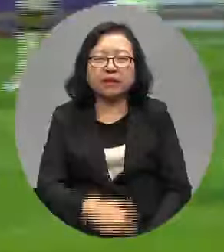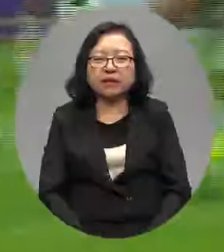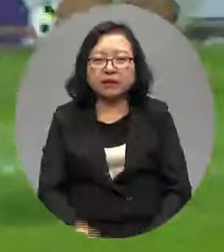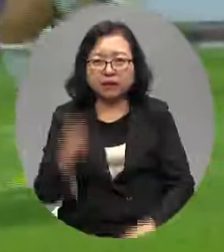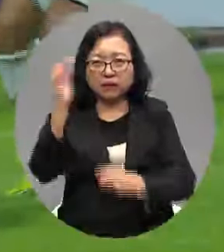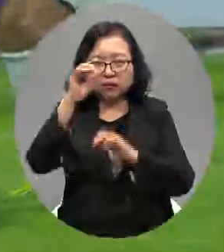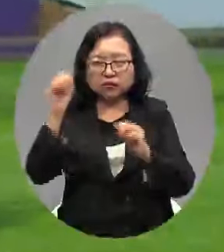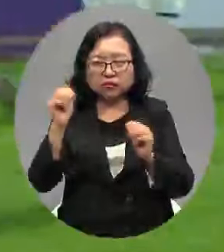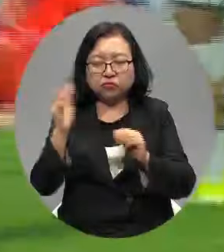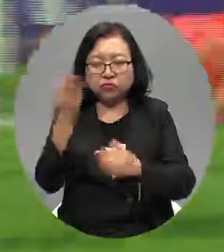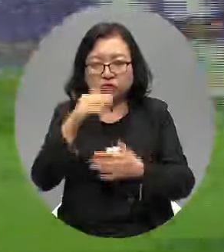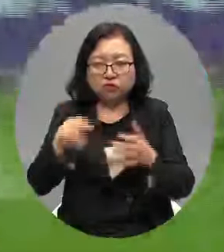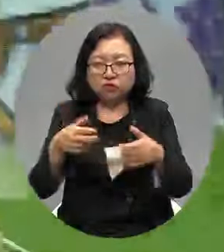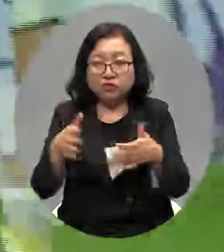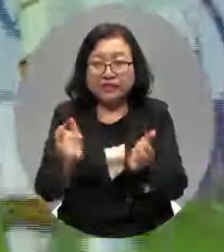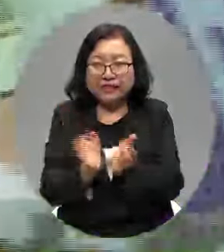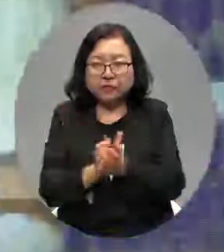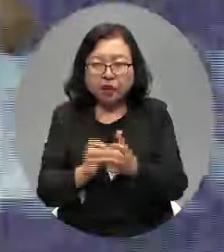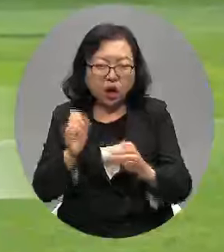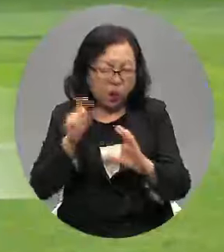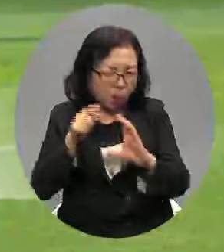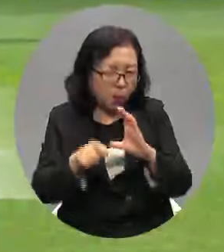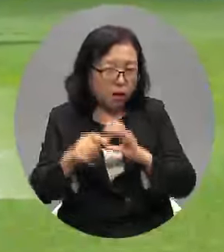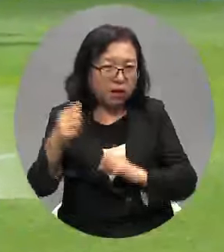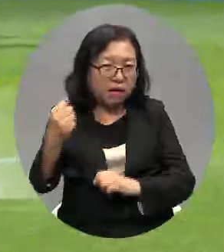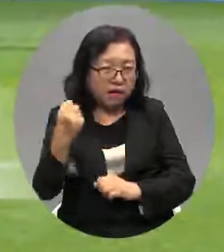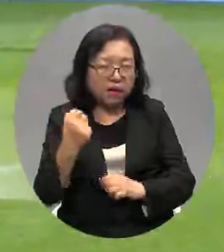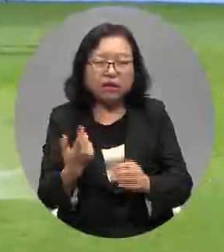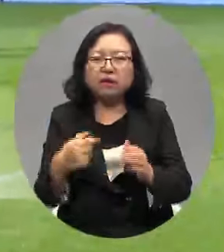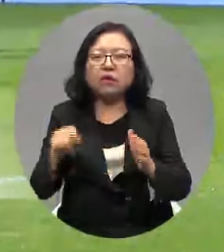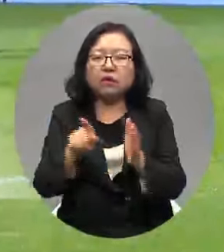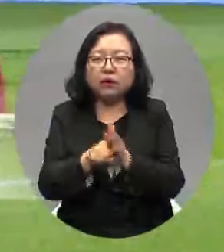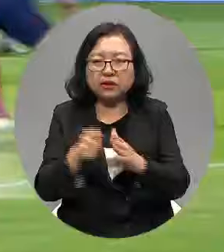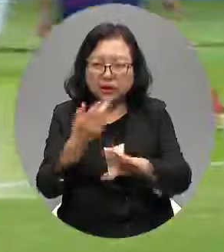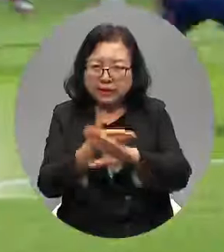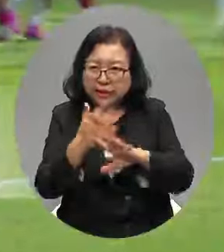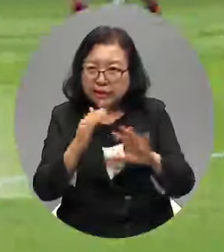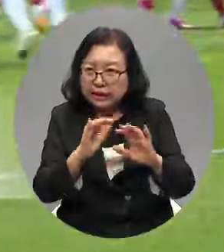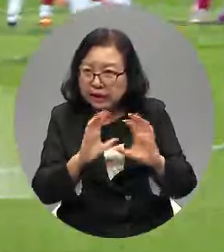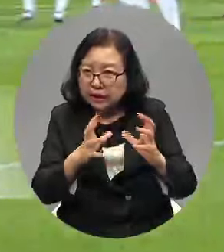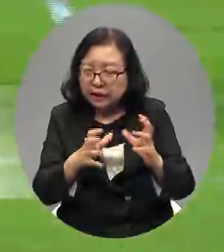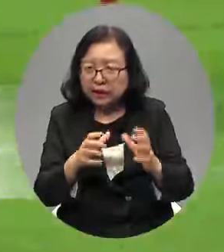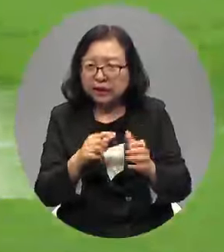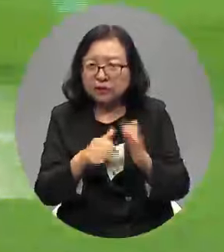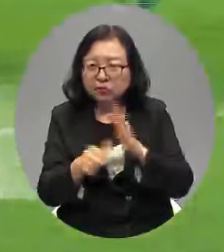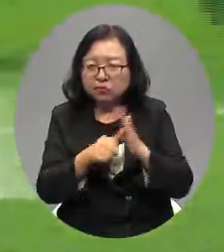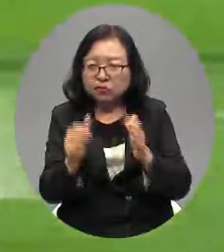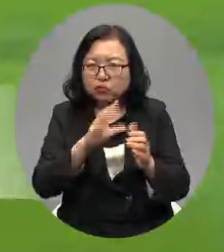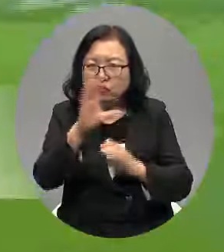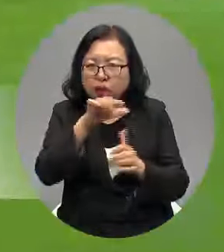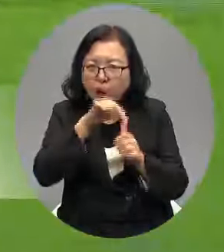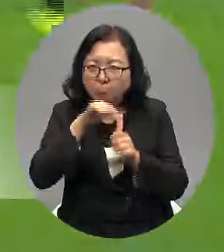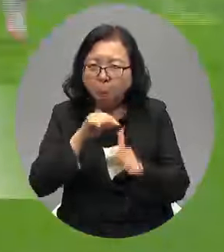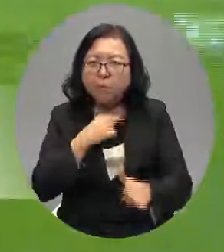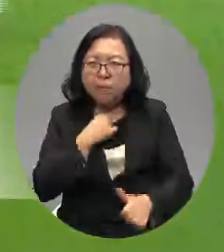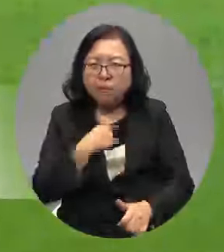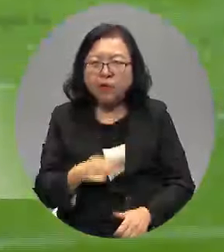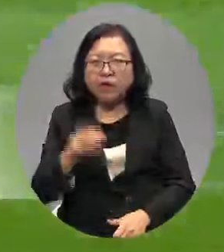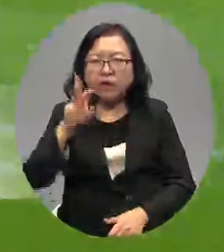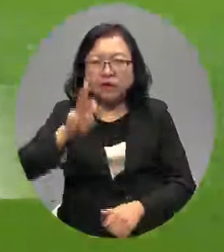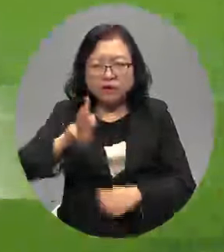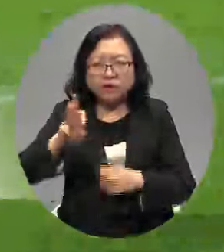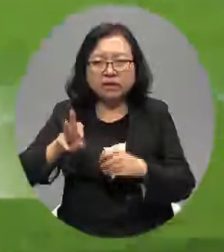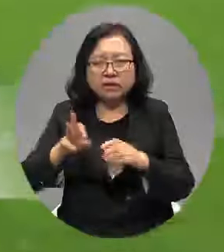충북 청주는 공격력 강화를 위해 외국인 선수의 추가 영입도 시도 중입니다. 13개 구단 가운데 재정이